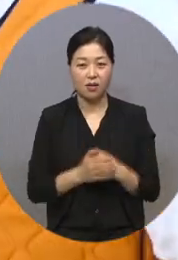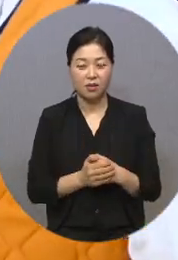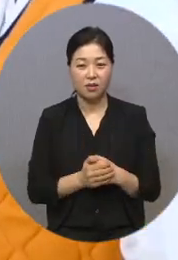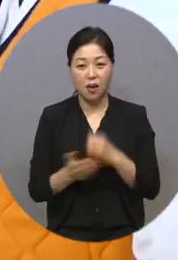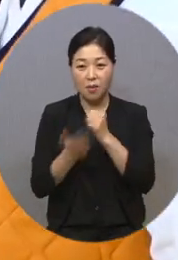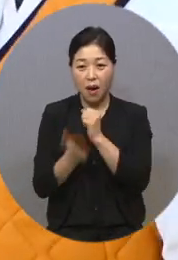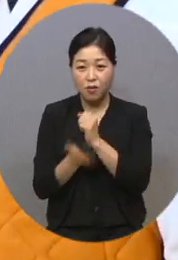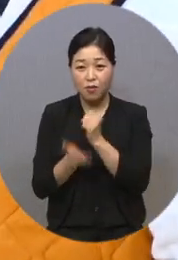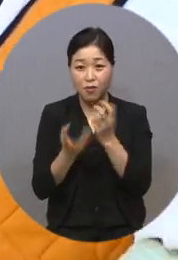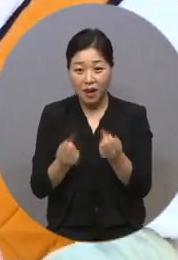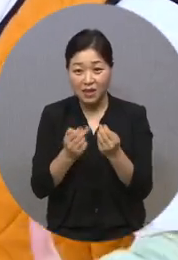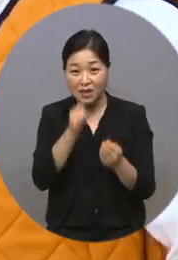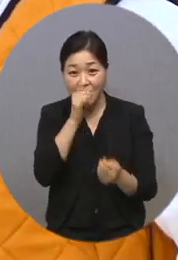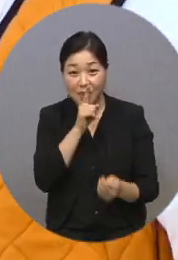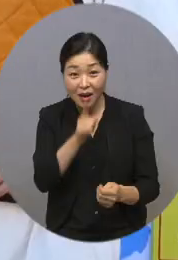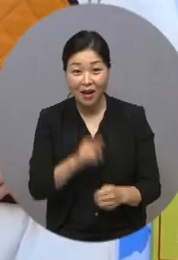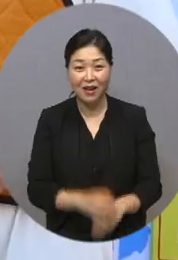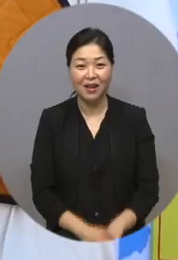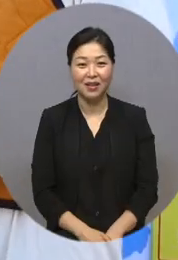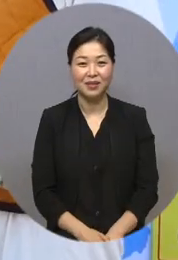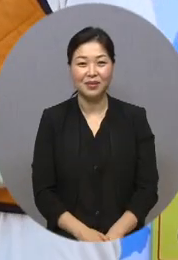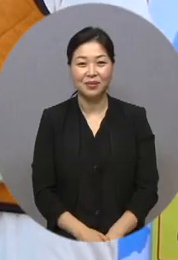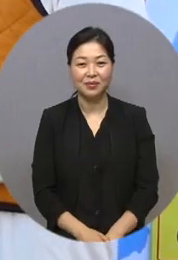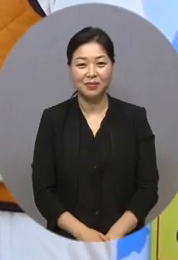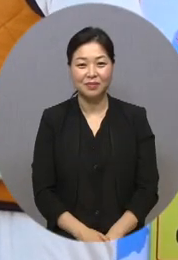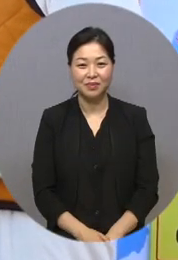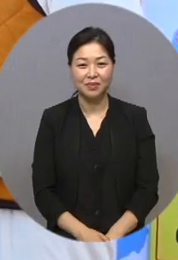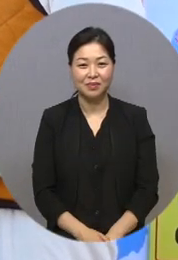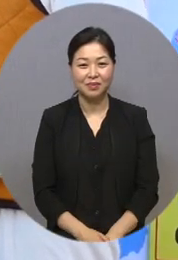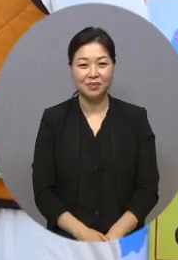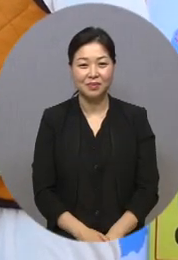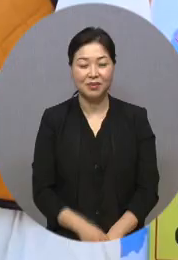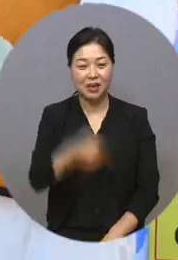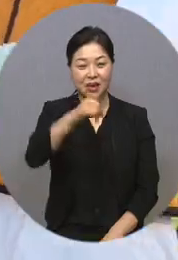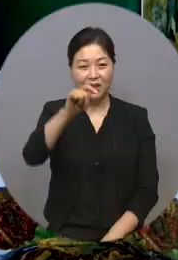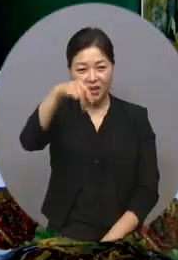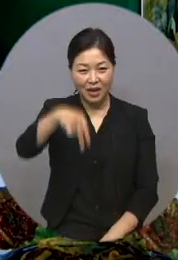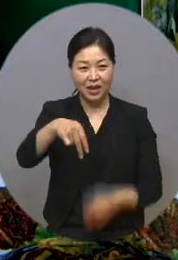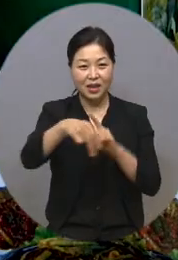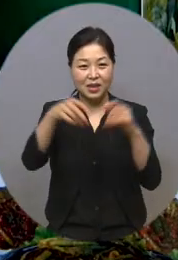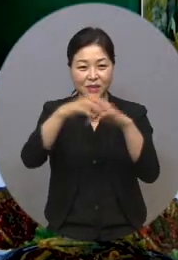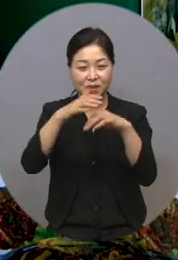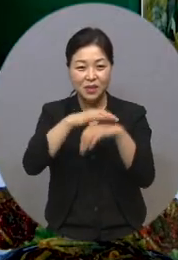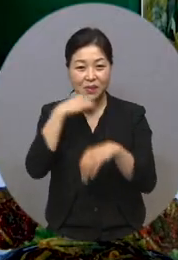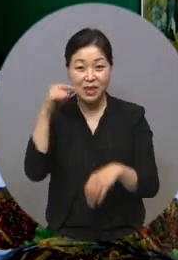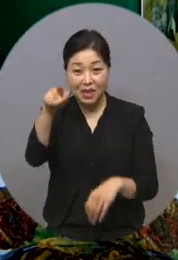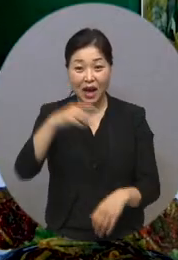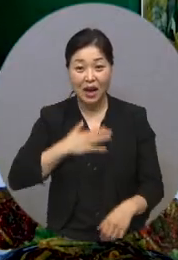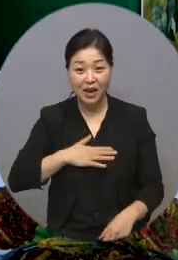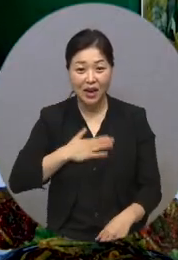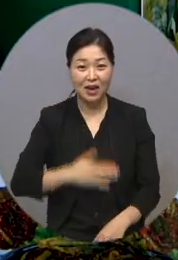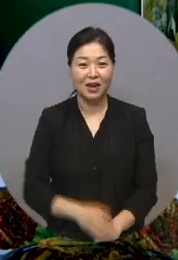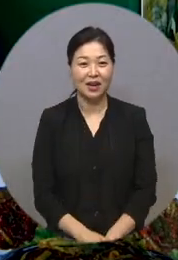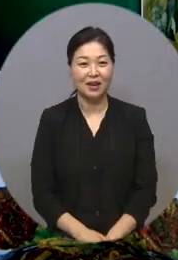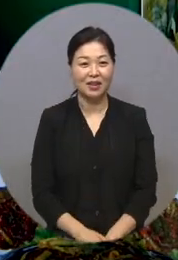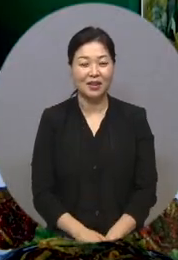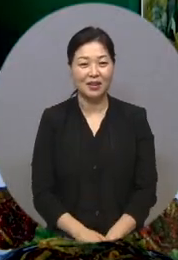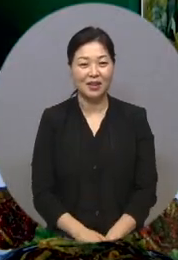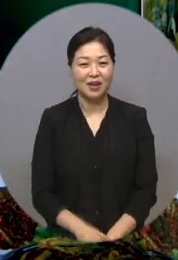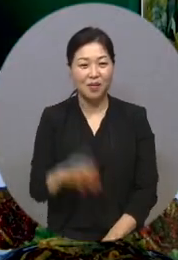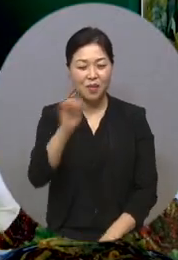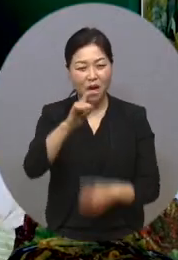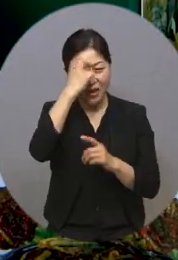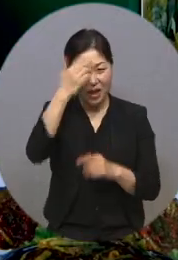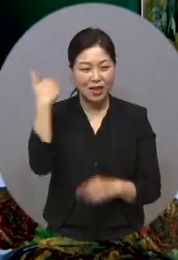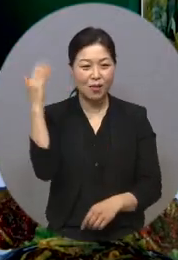나온다는 얘기 아니오? 어떤 효과가 나오냐? 갓김치 맛을 네가 알아? 오마이 갓 하는 거 보니까 갓. 우리나라 옛날부터 갓을 썼잖아요.